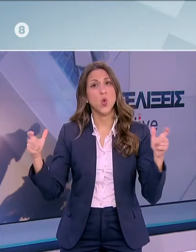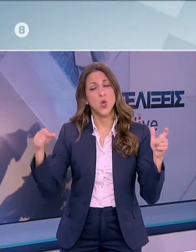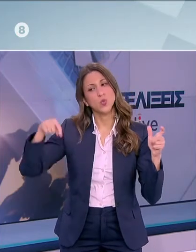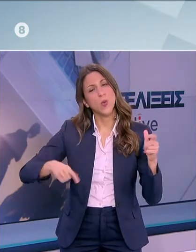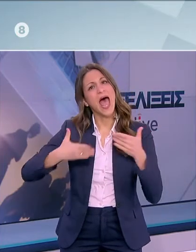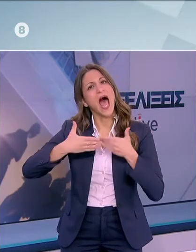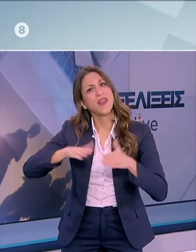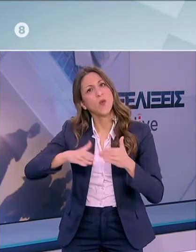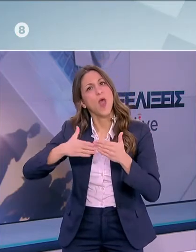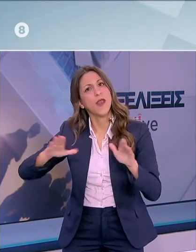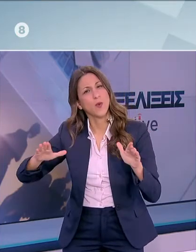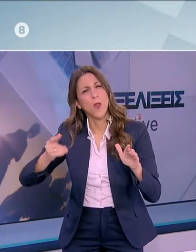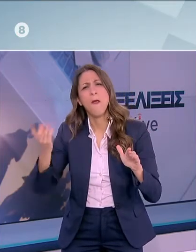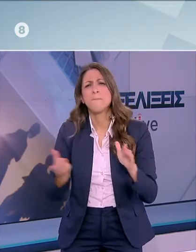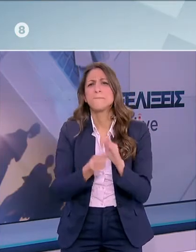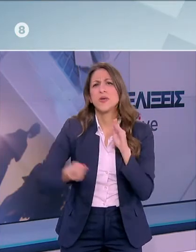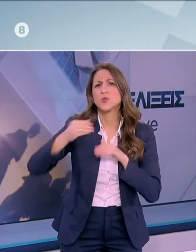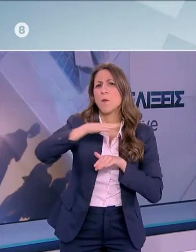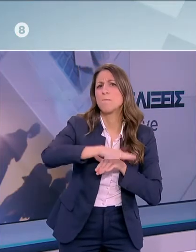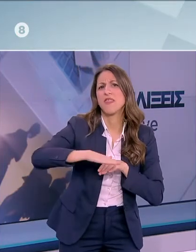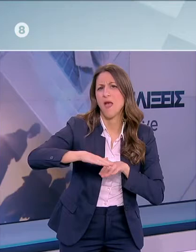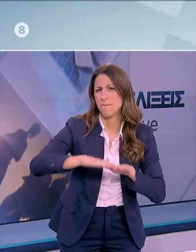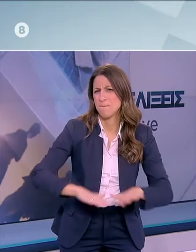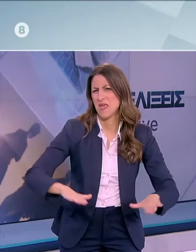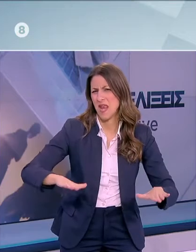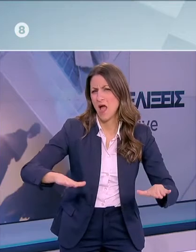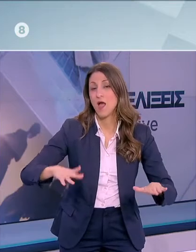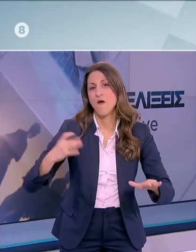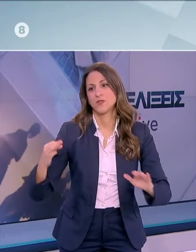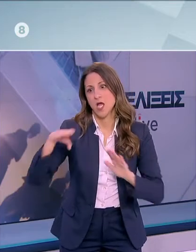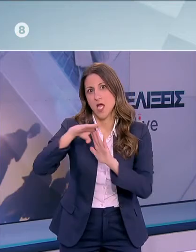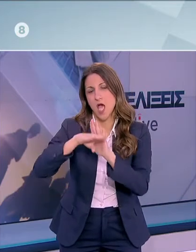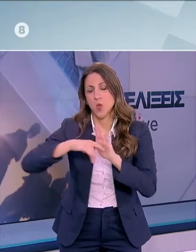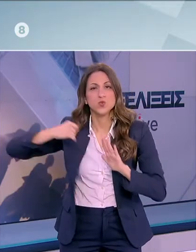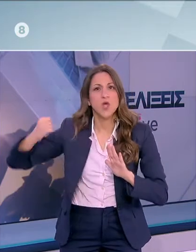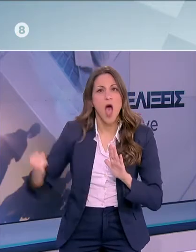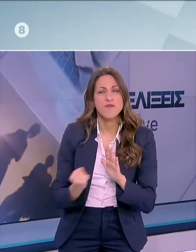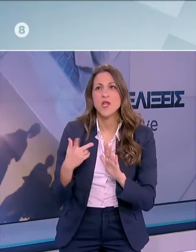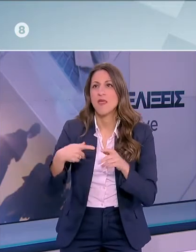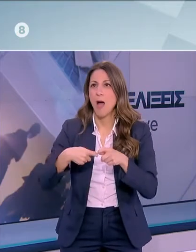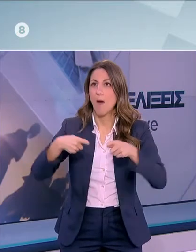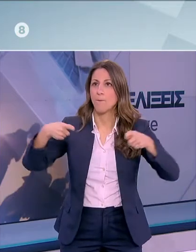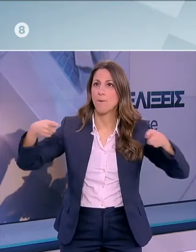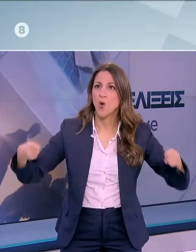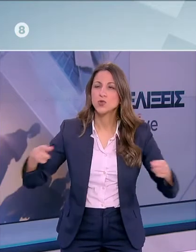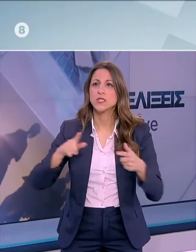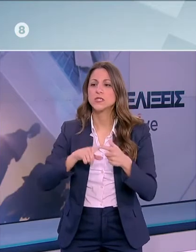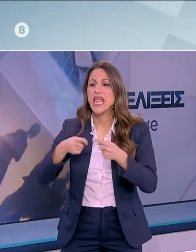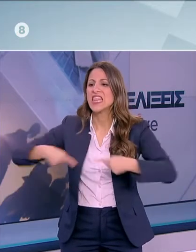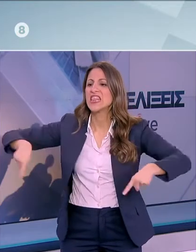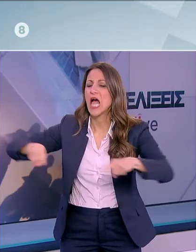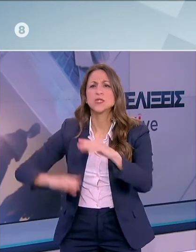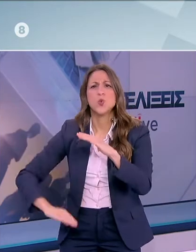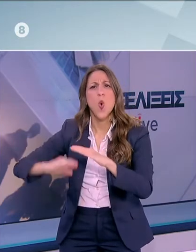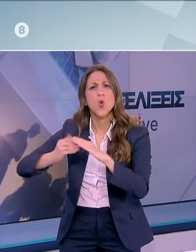παιδιά, αλλά με πάρα πολύ αυστηρούς κανόνες. Μέτρα υγιεινής, αποστάσεις, μέγιστο αριθμό παιδιών ανά